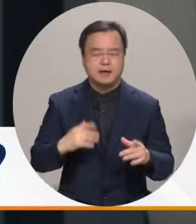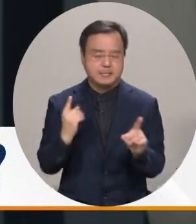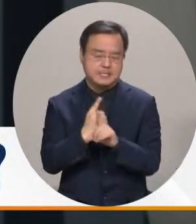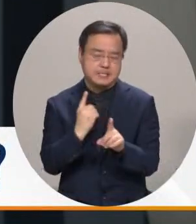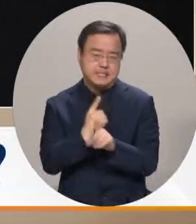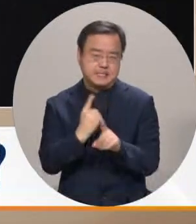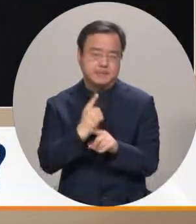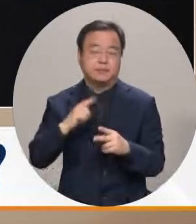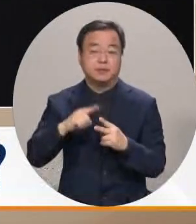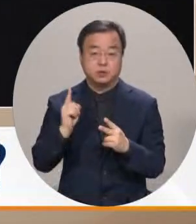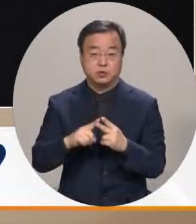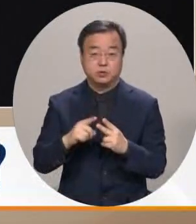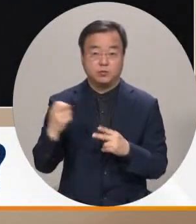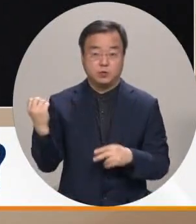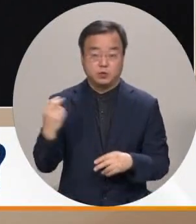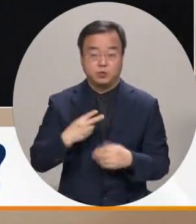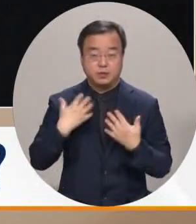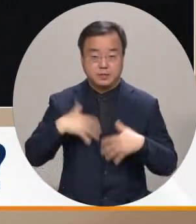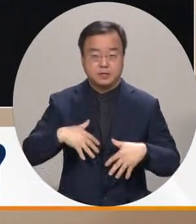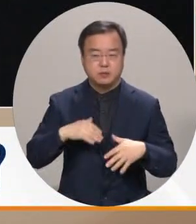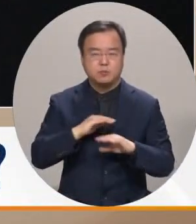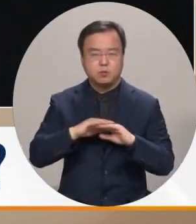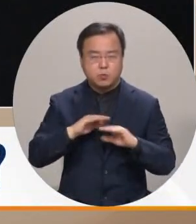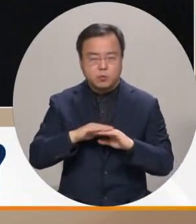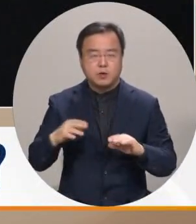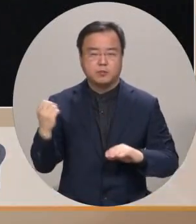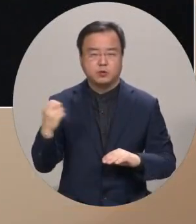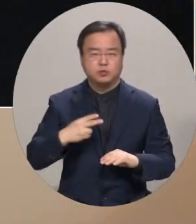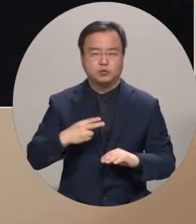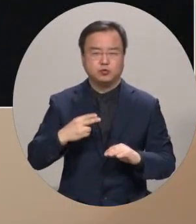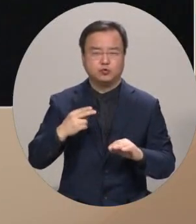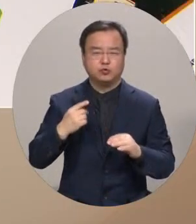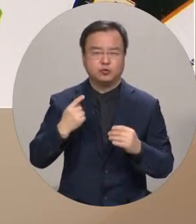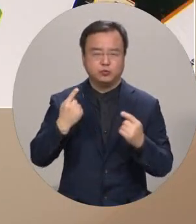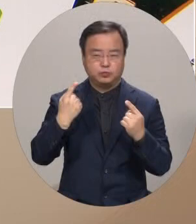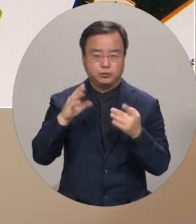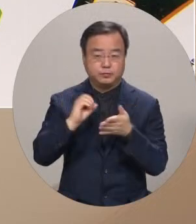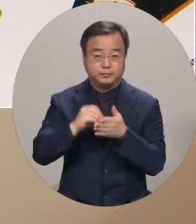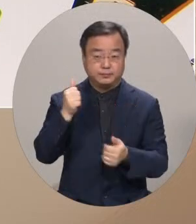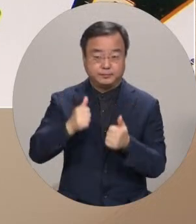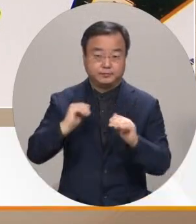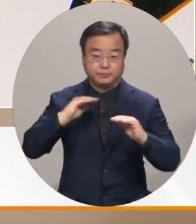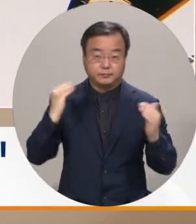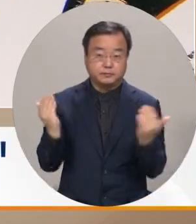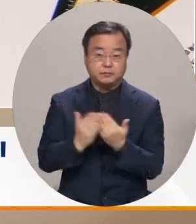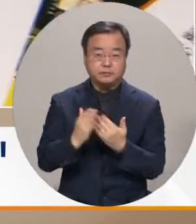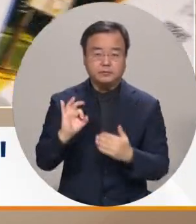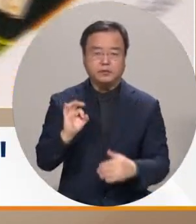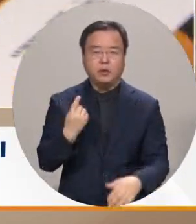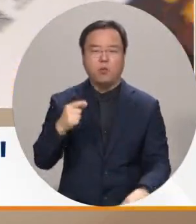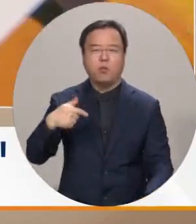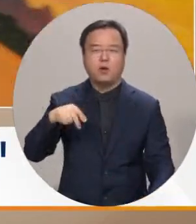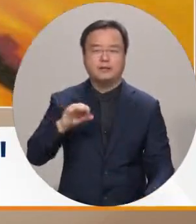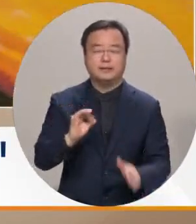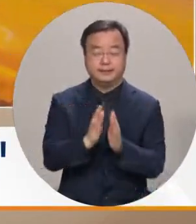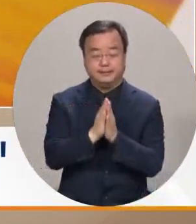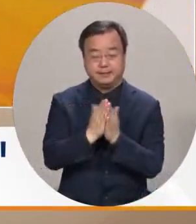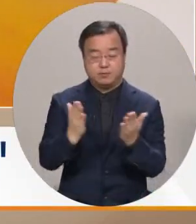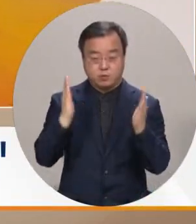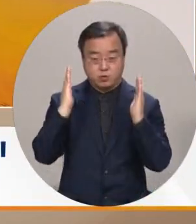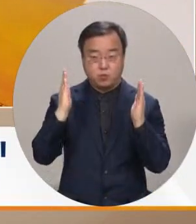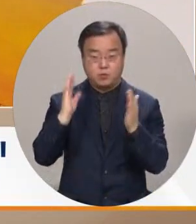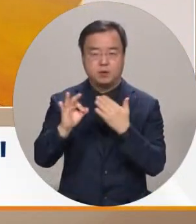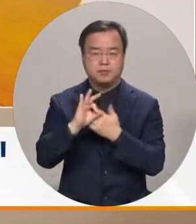그지 또는 수능 완성이 또 기다리고 있습니다 우리 연계 교재 수능 완성 공부를 중점적으로 해 나가면 흔들림